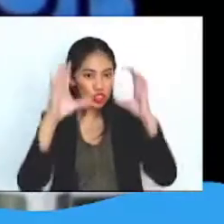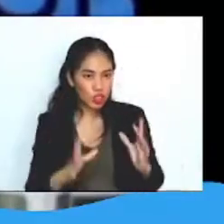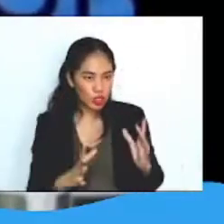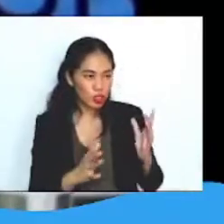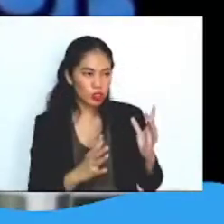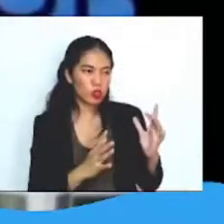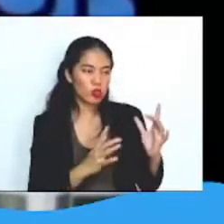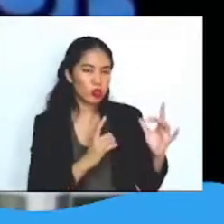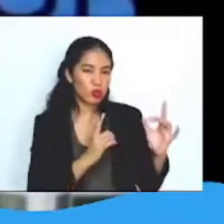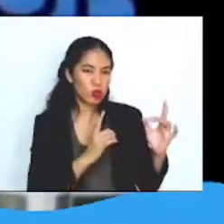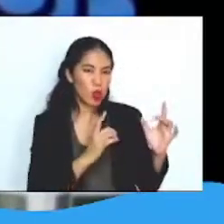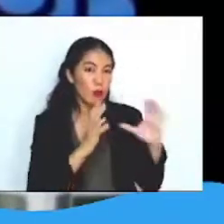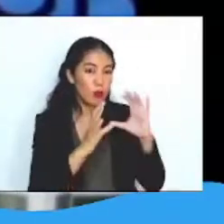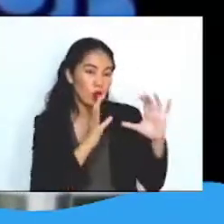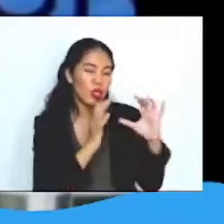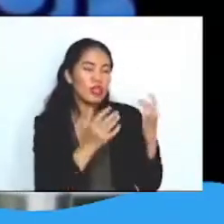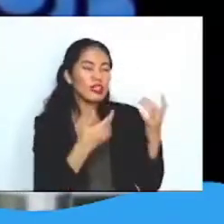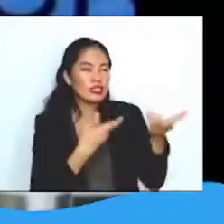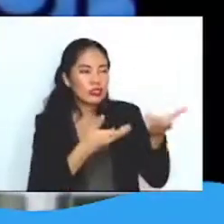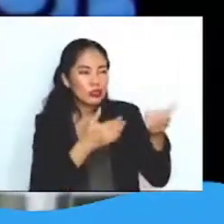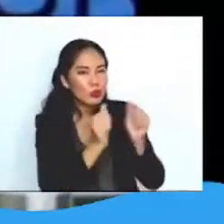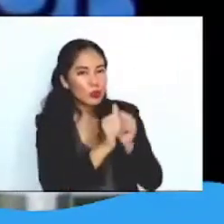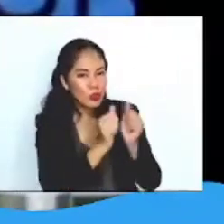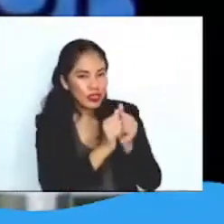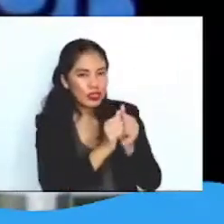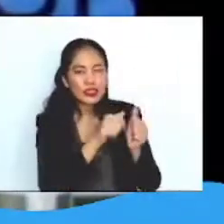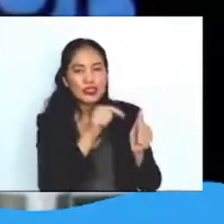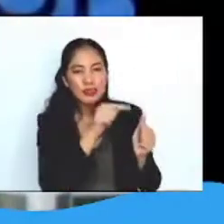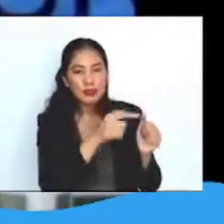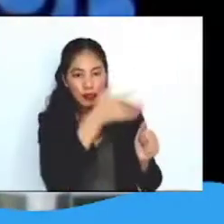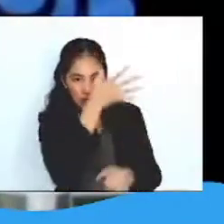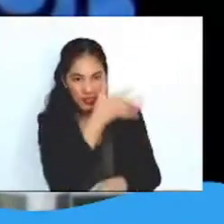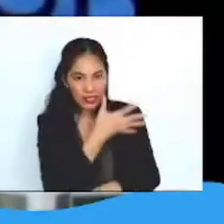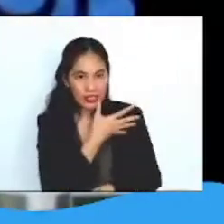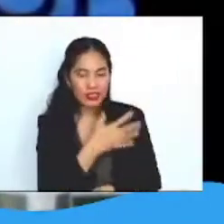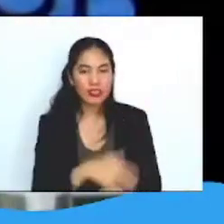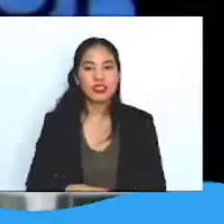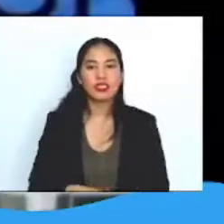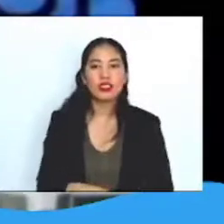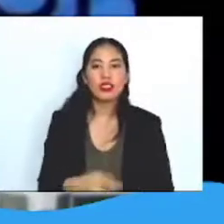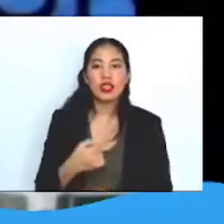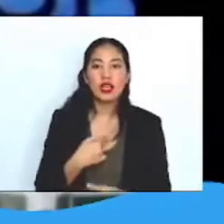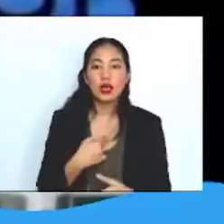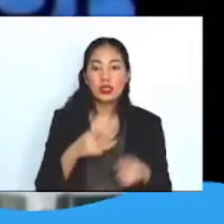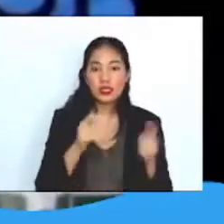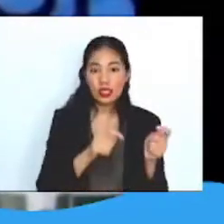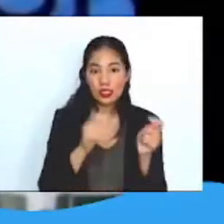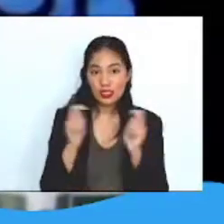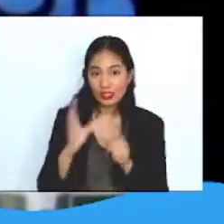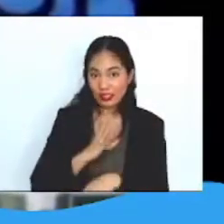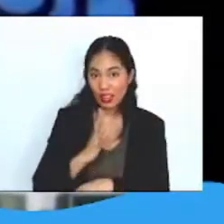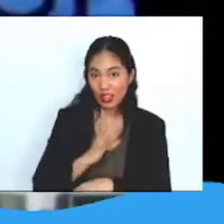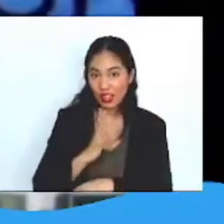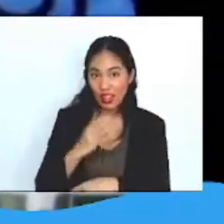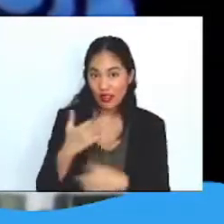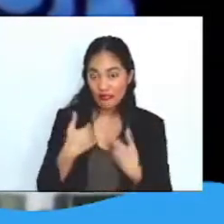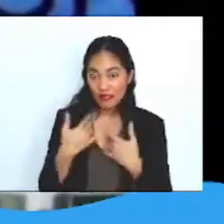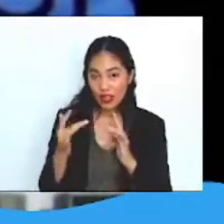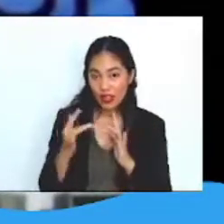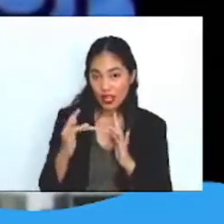teachers. Alam nyo, ito mabilis lang ha, lilipat lang ako. Ano ba yung online? Yes, sir. Mabilis lang ito, Teacher